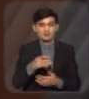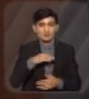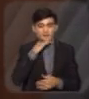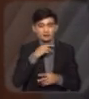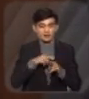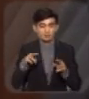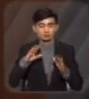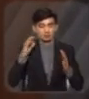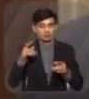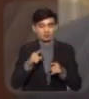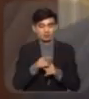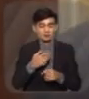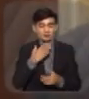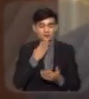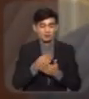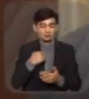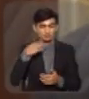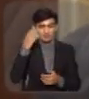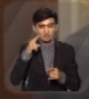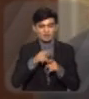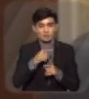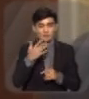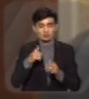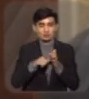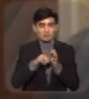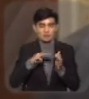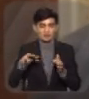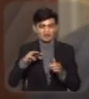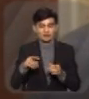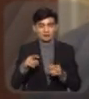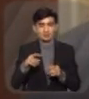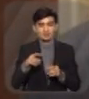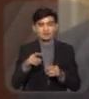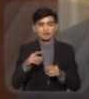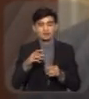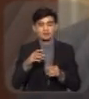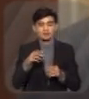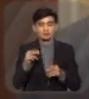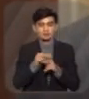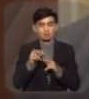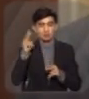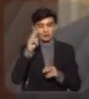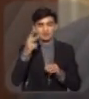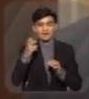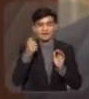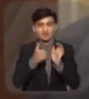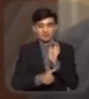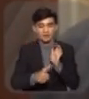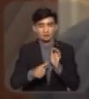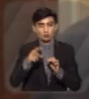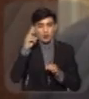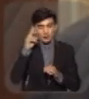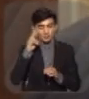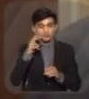жеткілікті, ол жеке мен өзім пікірім. Бұл 500 миллион теңге бұл жағдайға өзіміздің тек қана әжетханаларға кетеді. Жаңа айтып отырған 260 әжетхана